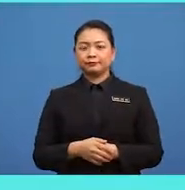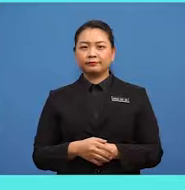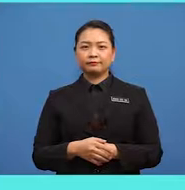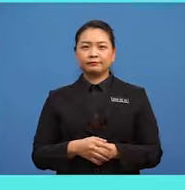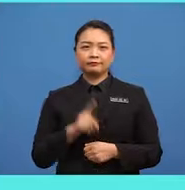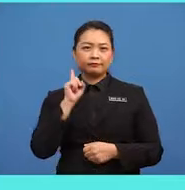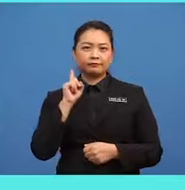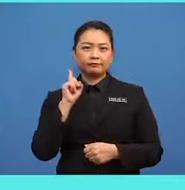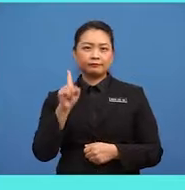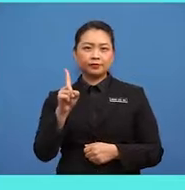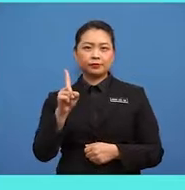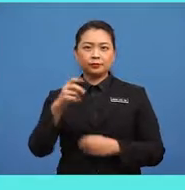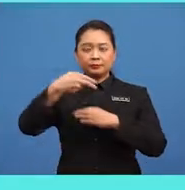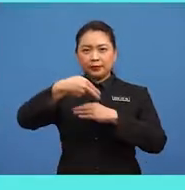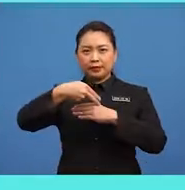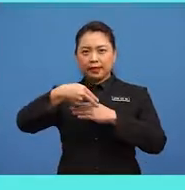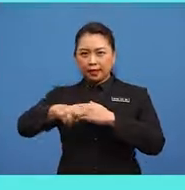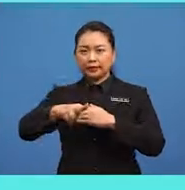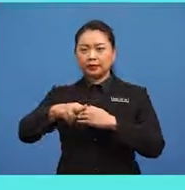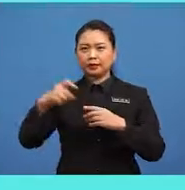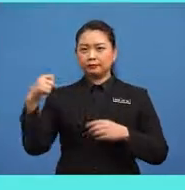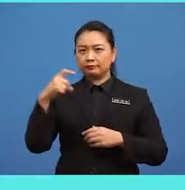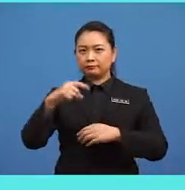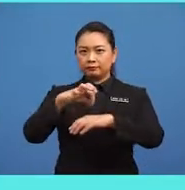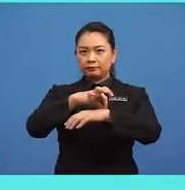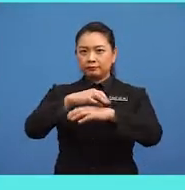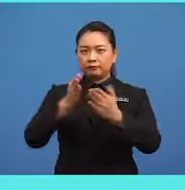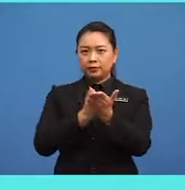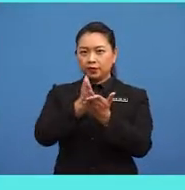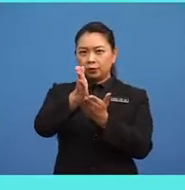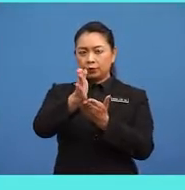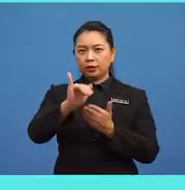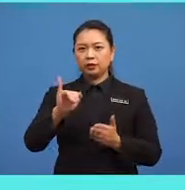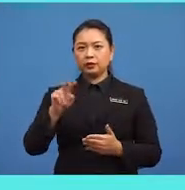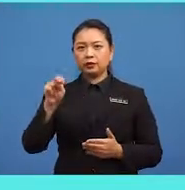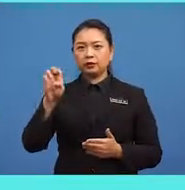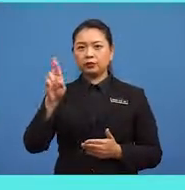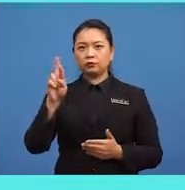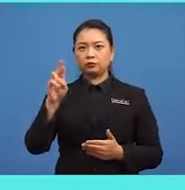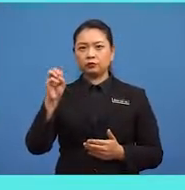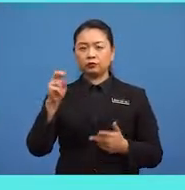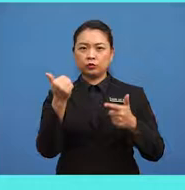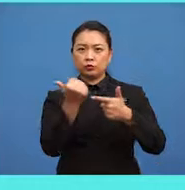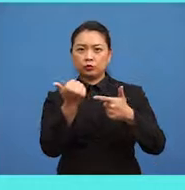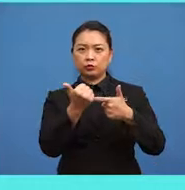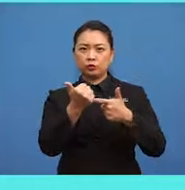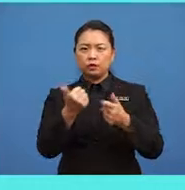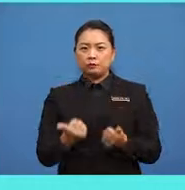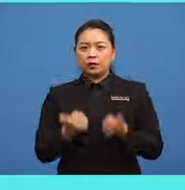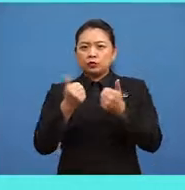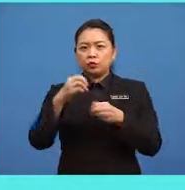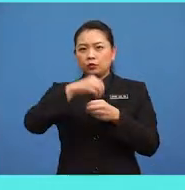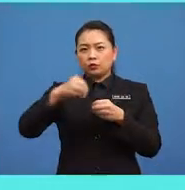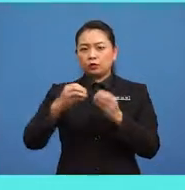1. Penghantaran impuls saraf melalui neuron. 2. Pengangkutan